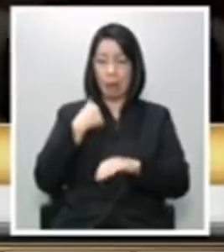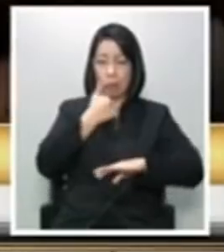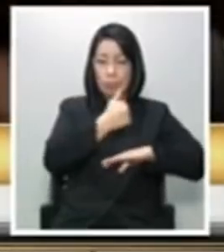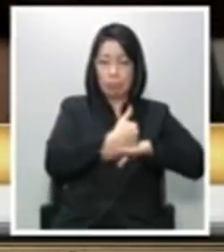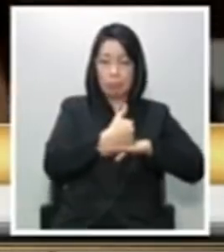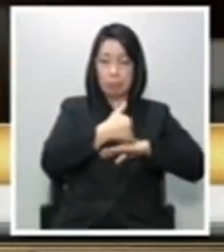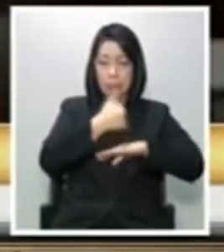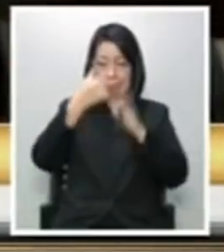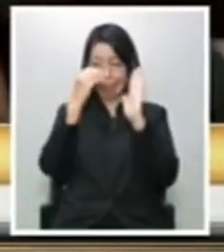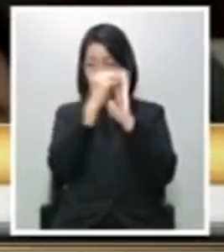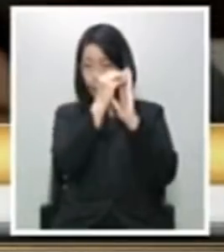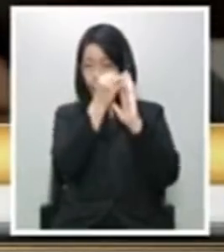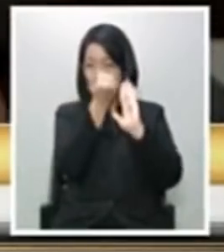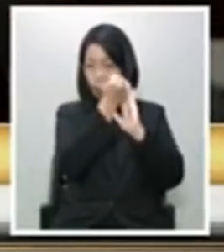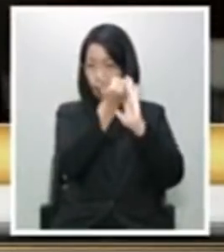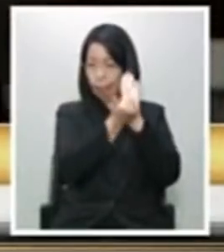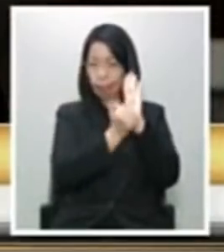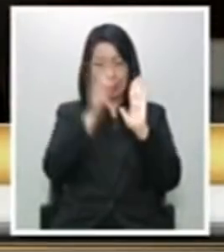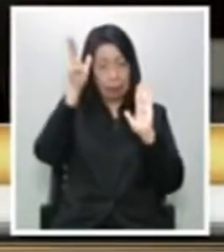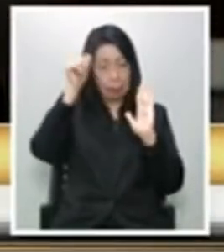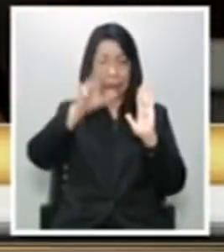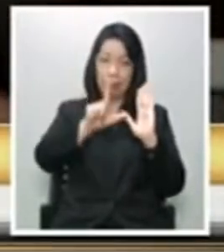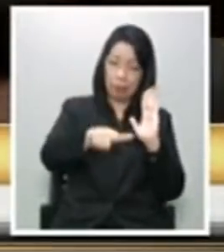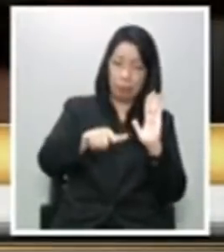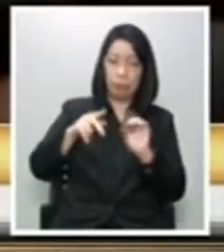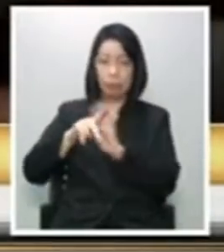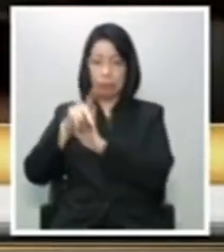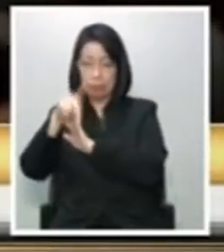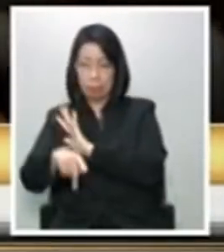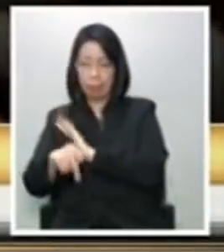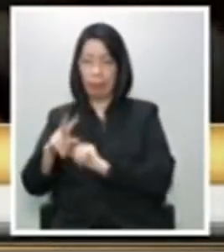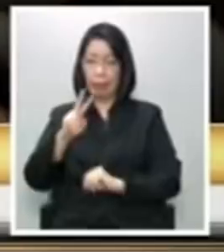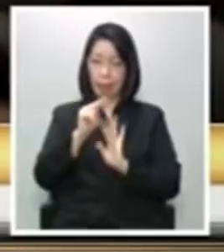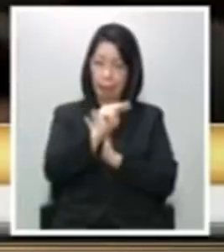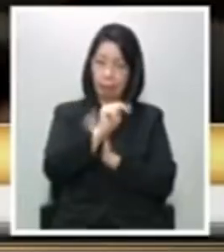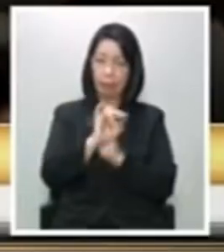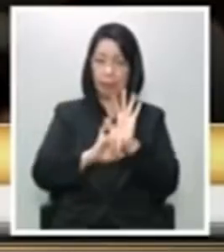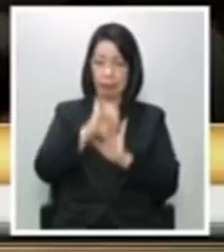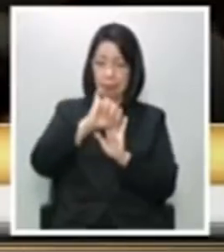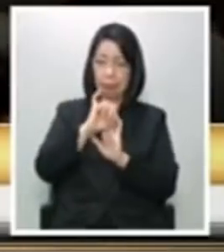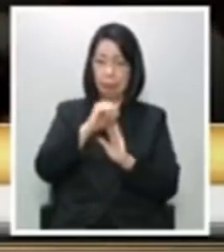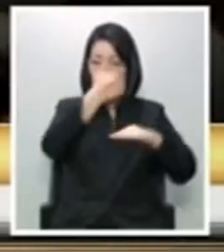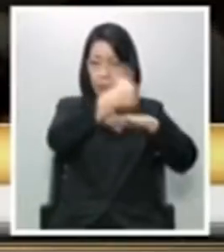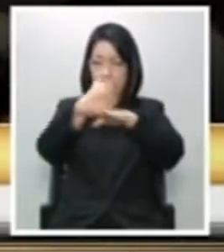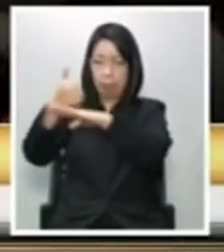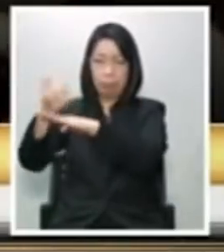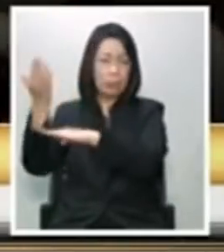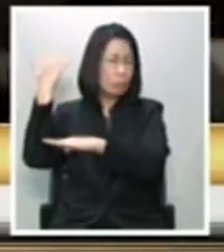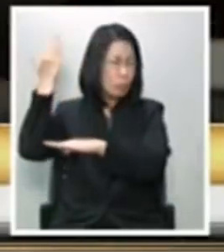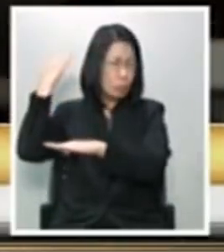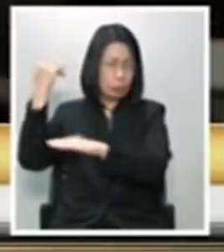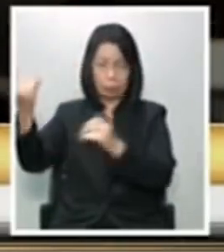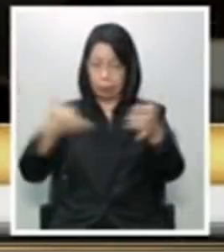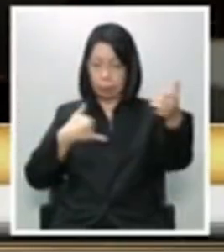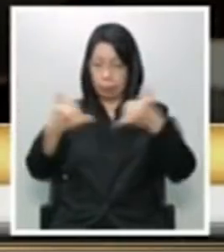ๆในภาคเหนือครับลำปางลำพูนแพร่น่านเชียงใหม่เจ้าเมืองในสมัยนั้นมี